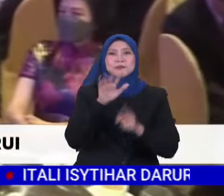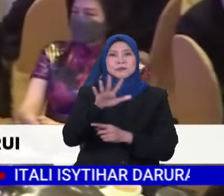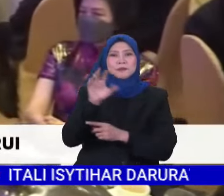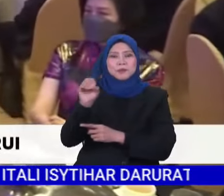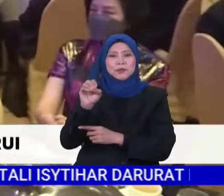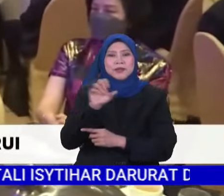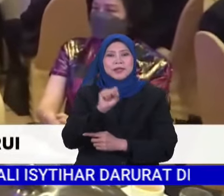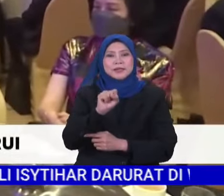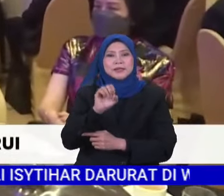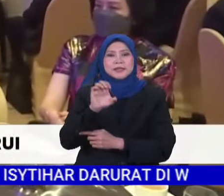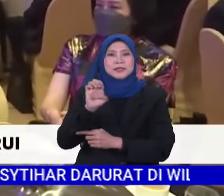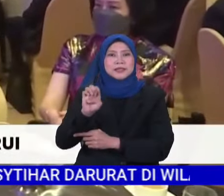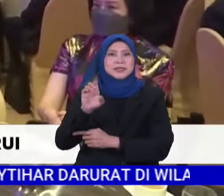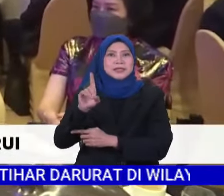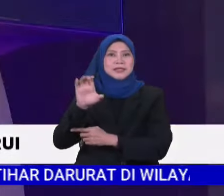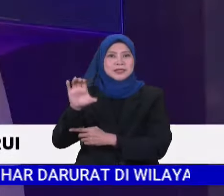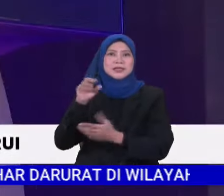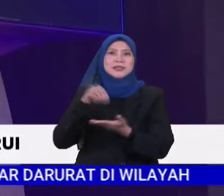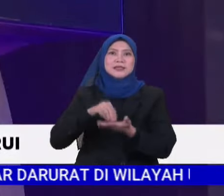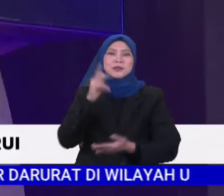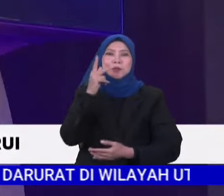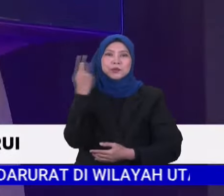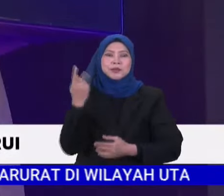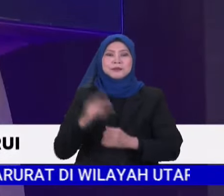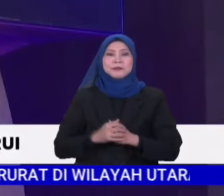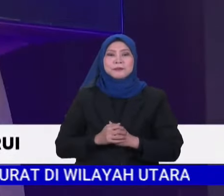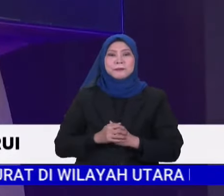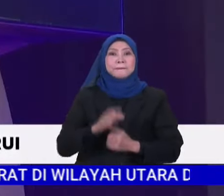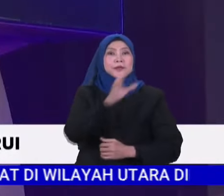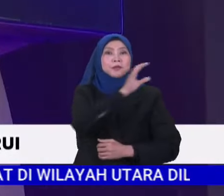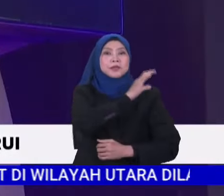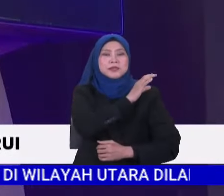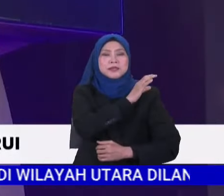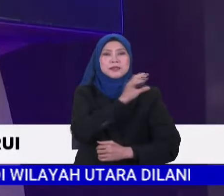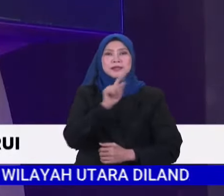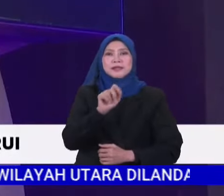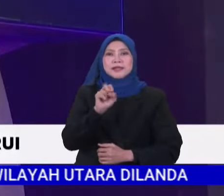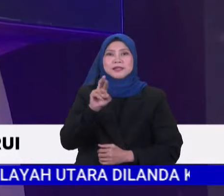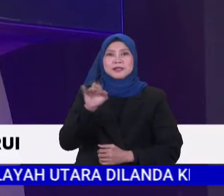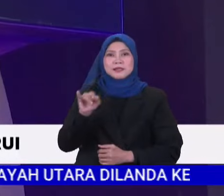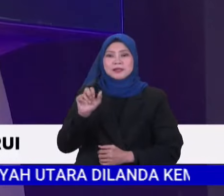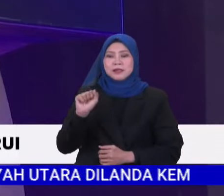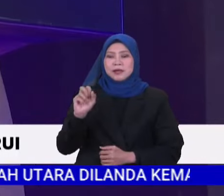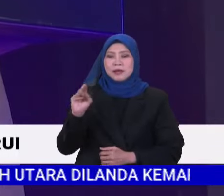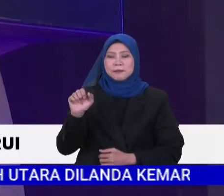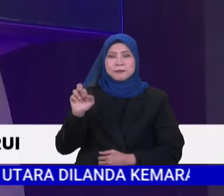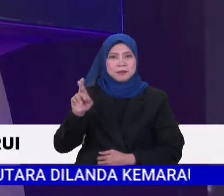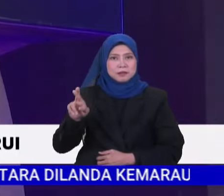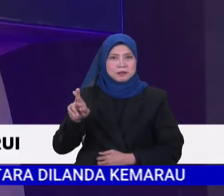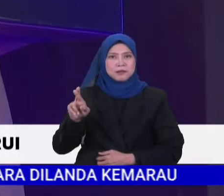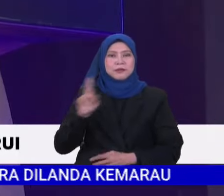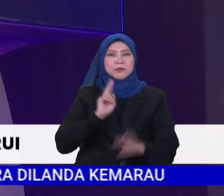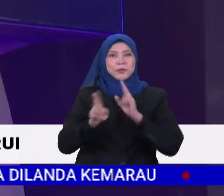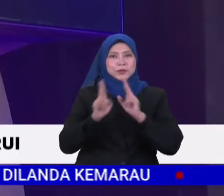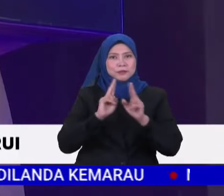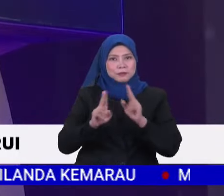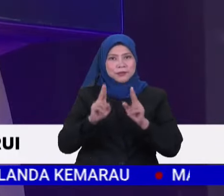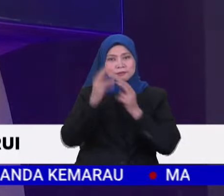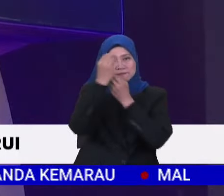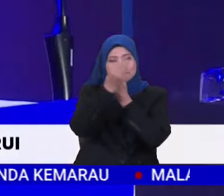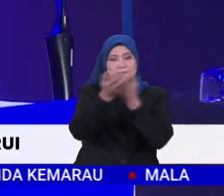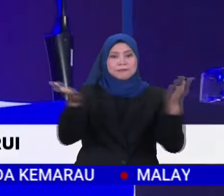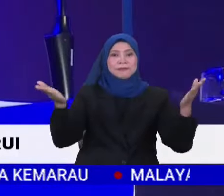STDC di kucing sementara itu pengurus i edisi tahun Sri Dato Ahmad Abdul Aziz Husein dalam ucapannya